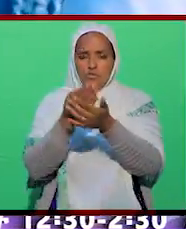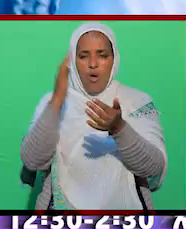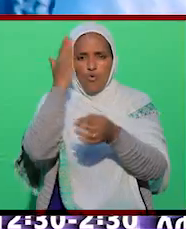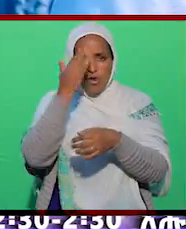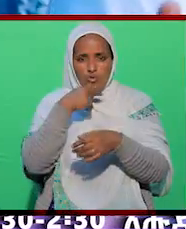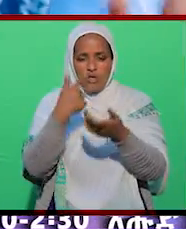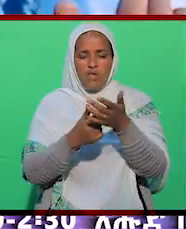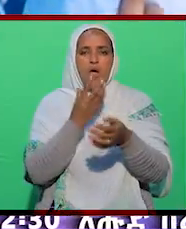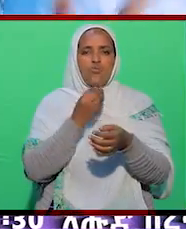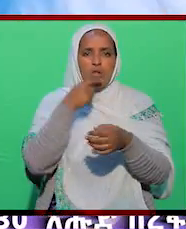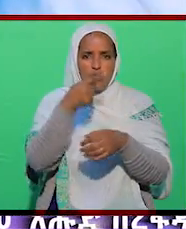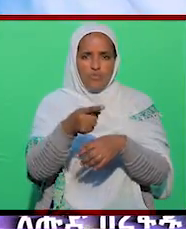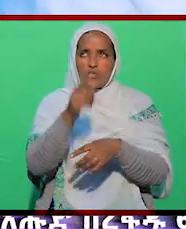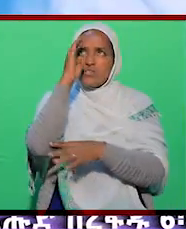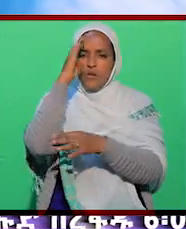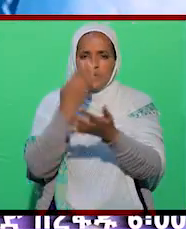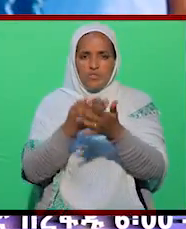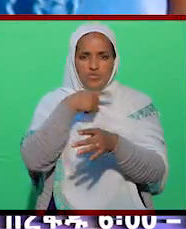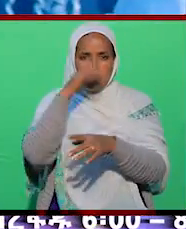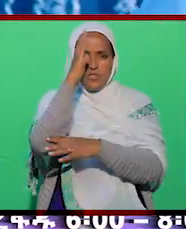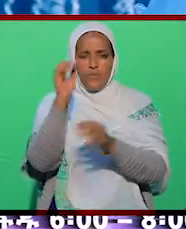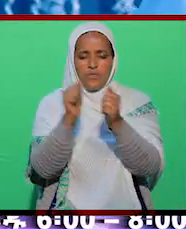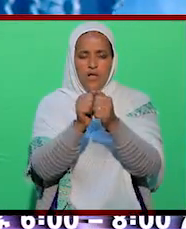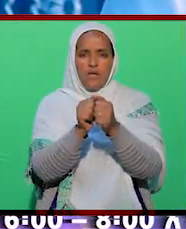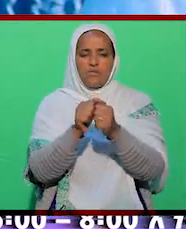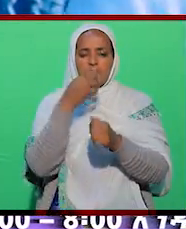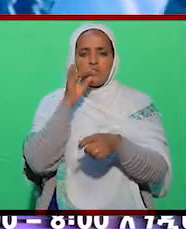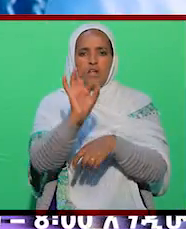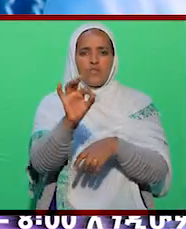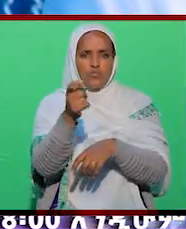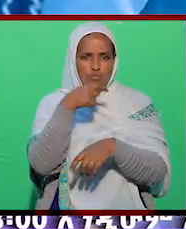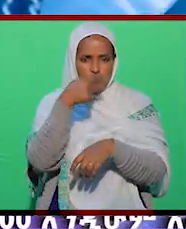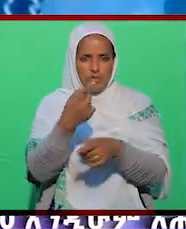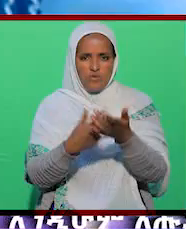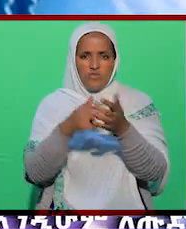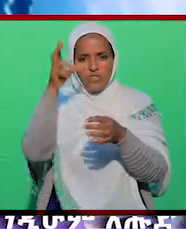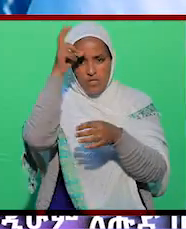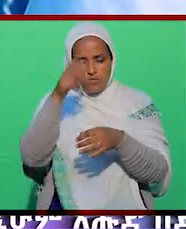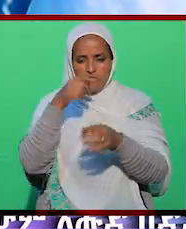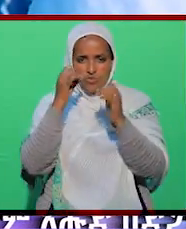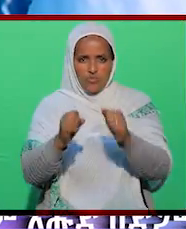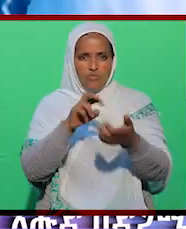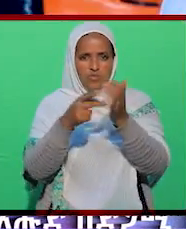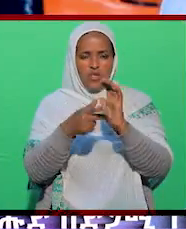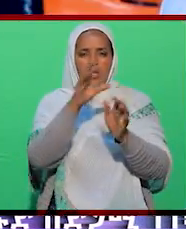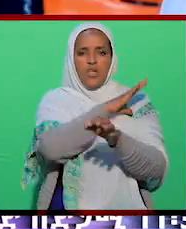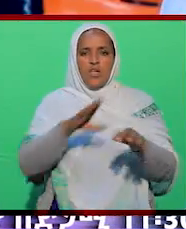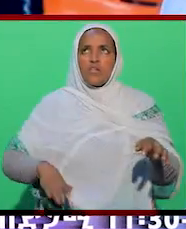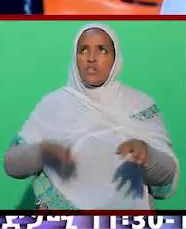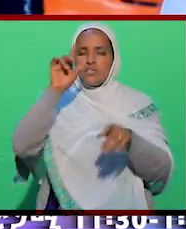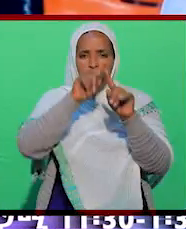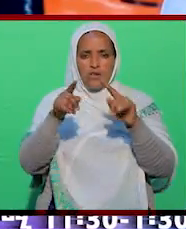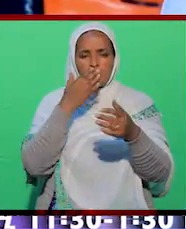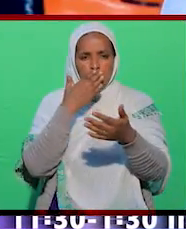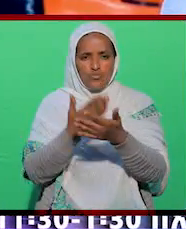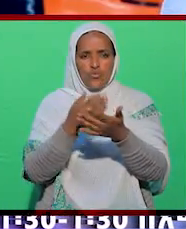አውቄ ያለው ሲል ይሄን እኮ አይሁድ እኮ አላሉ። የእግዚአብሔር ልጅ ሲል እንደውም ራሱን ከእግዚአብሔር ጋር አስተካከለ ተሳደበ ይሉ ነበር። ከአይሁድ ሰይጣን አተችሎ ማለት ነው። ጌታችን ግን